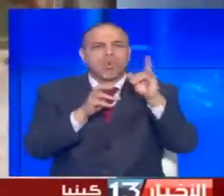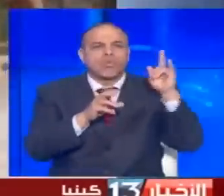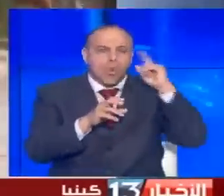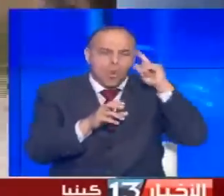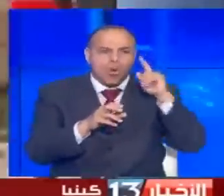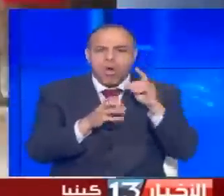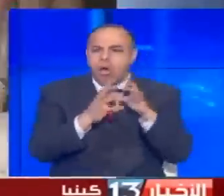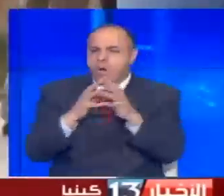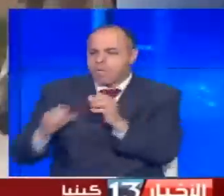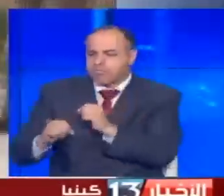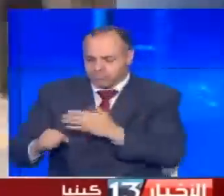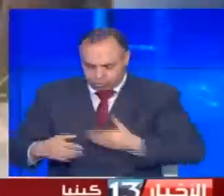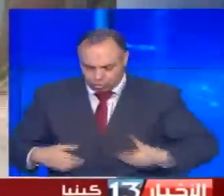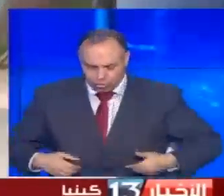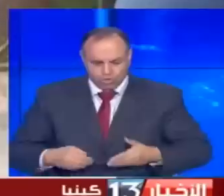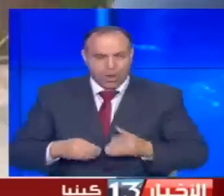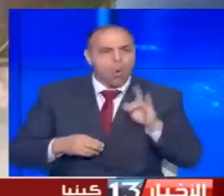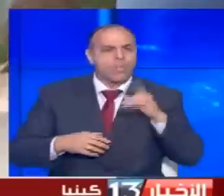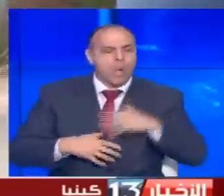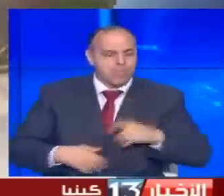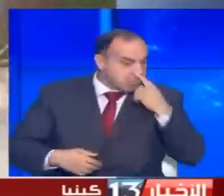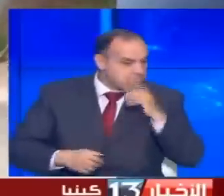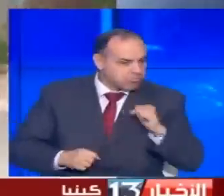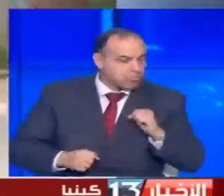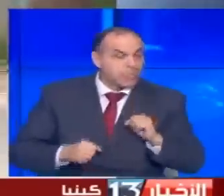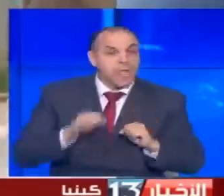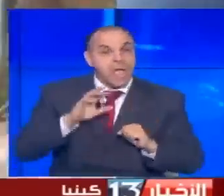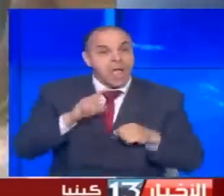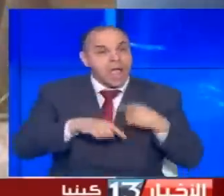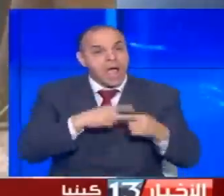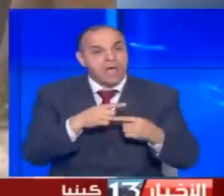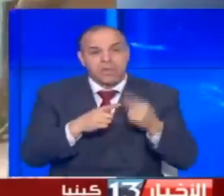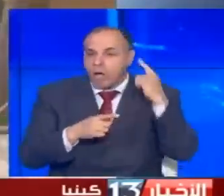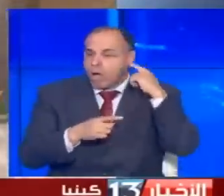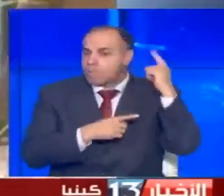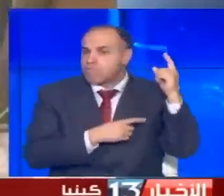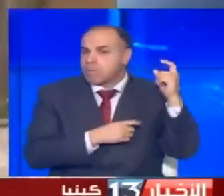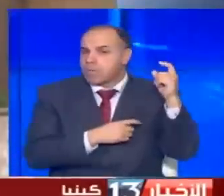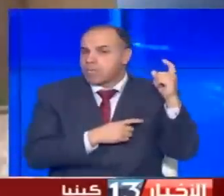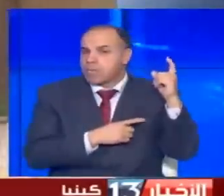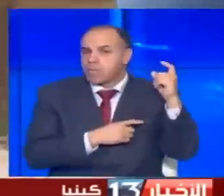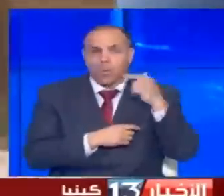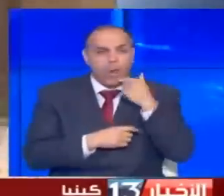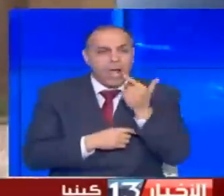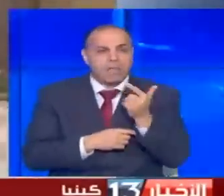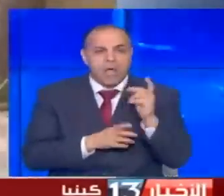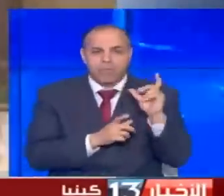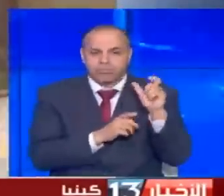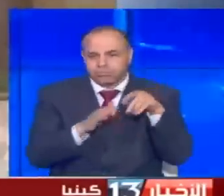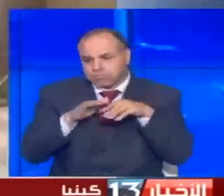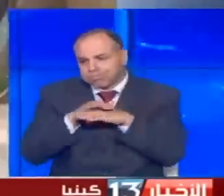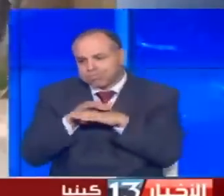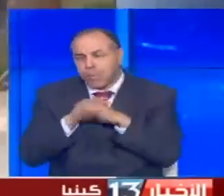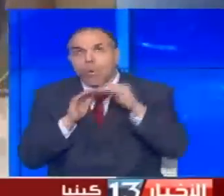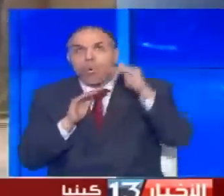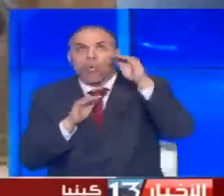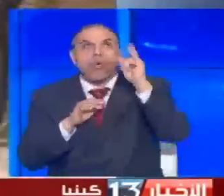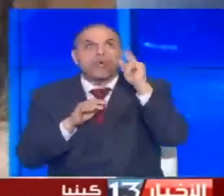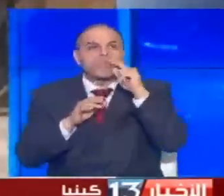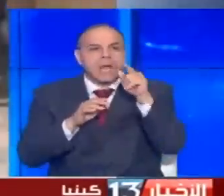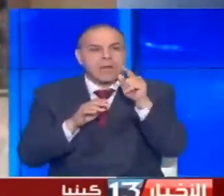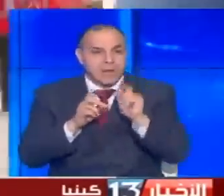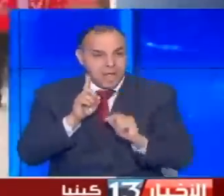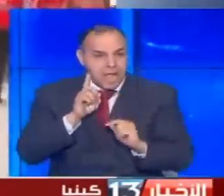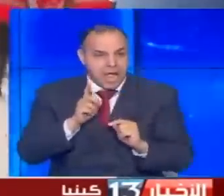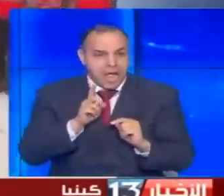تفجير انتحاري في بهو الفندق يتواصل بعد ذلك دوي اطلاق النار بعد تحصل مسلحين في الطوابق العليا فيما